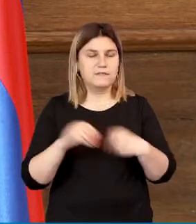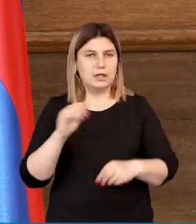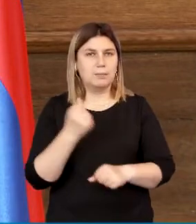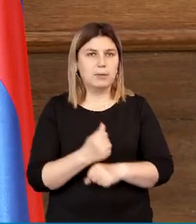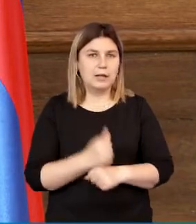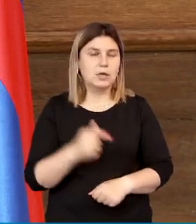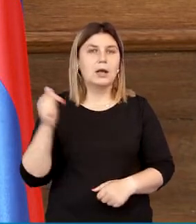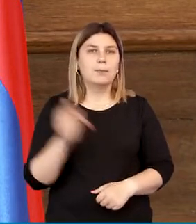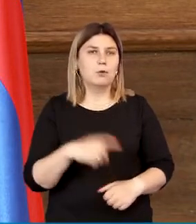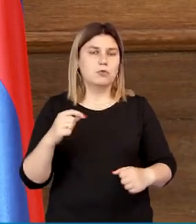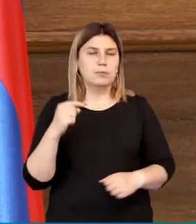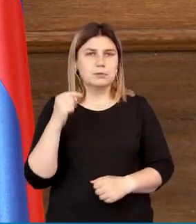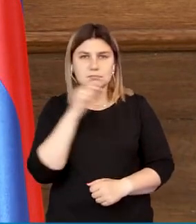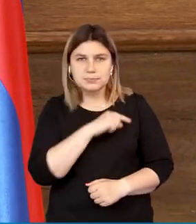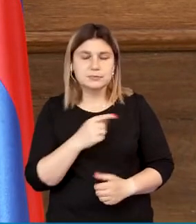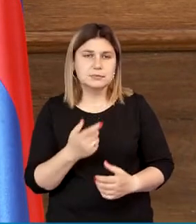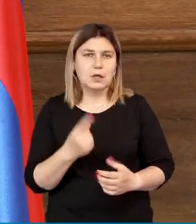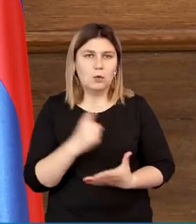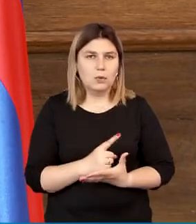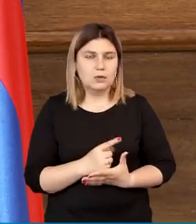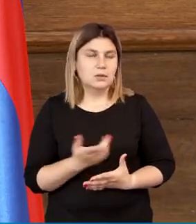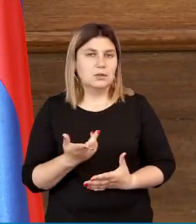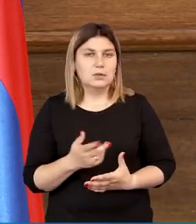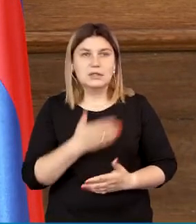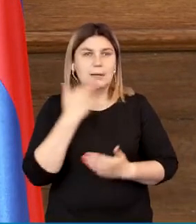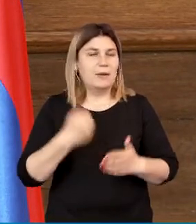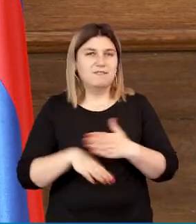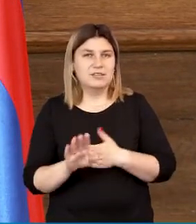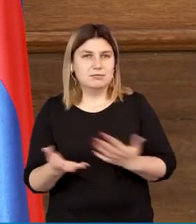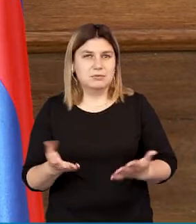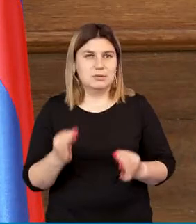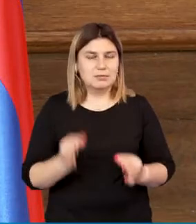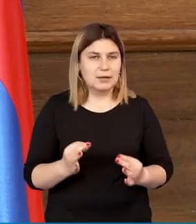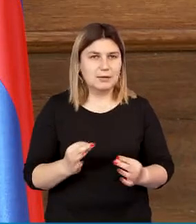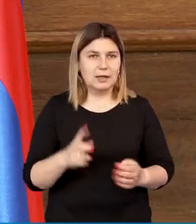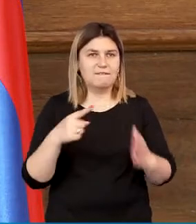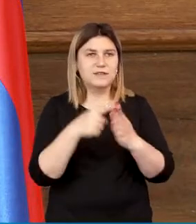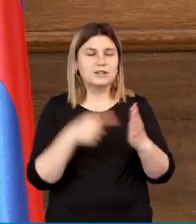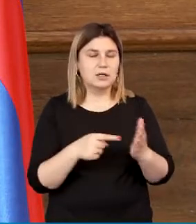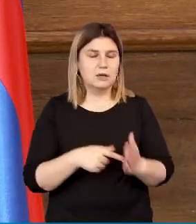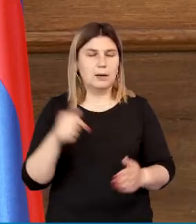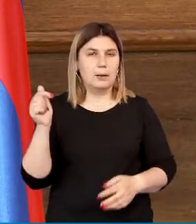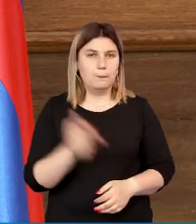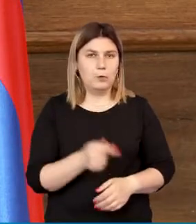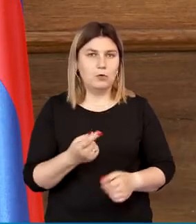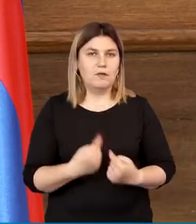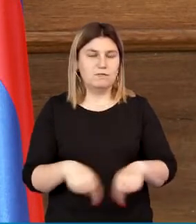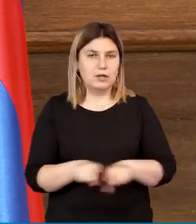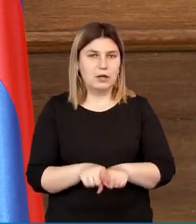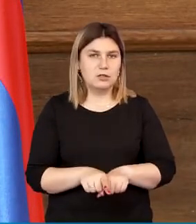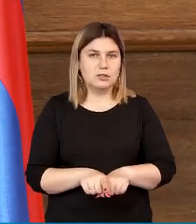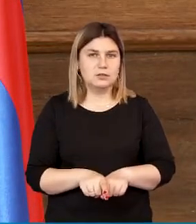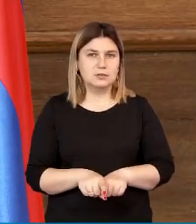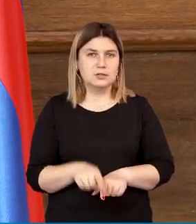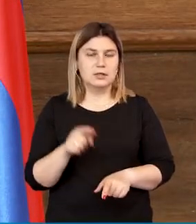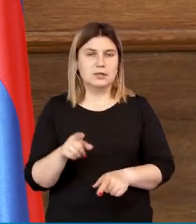ale musimy sobie z tym poradzić. No, nie mamy wyjścia, tutaj te wytyczne muszą być stosowane w sposób jak